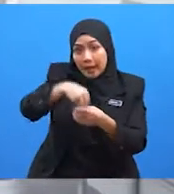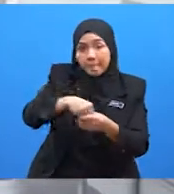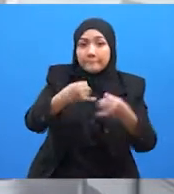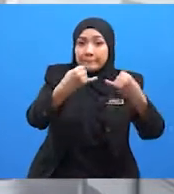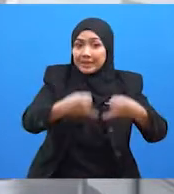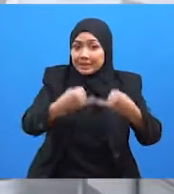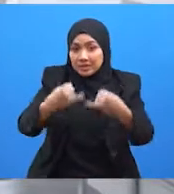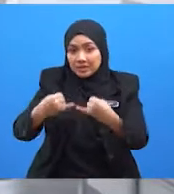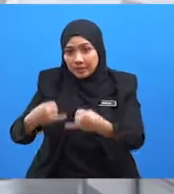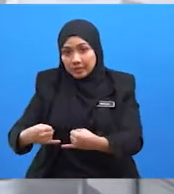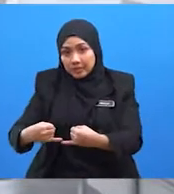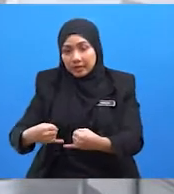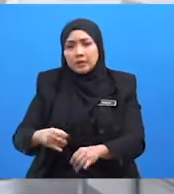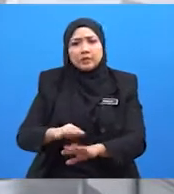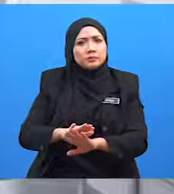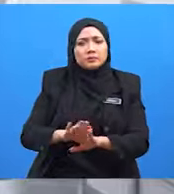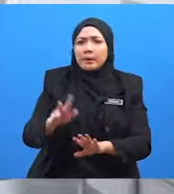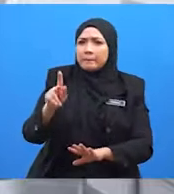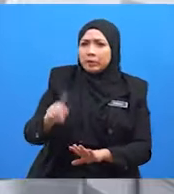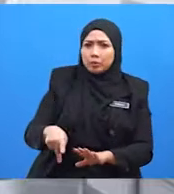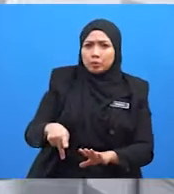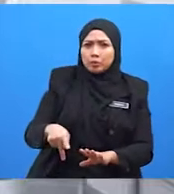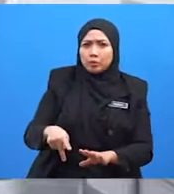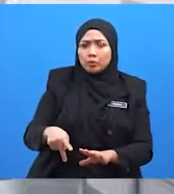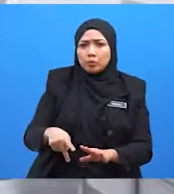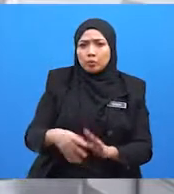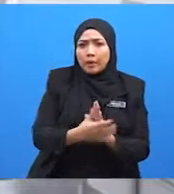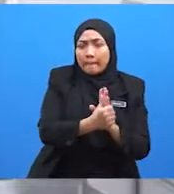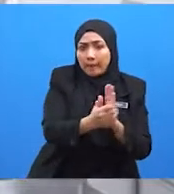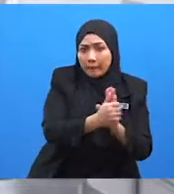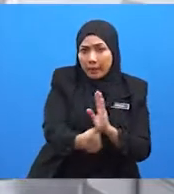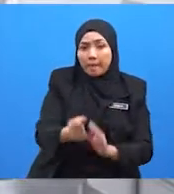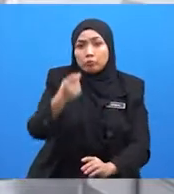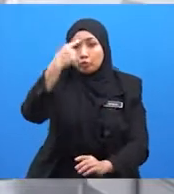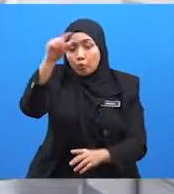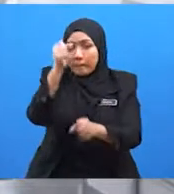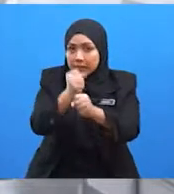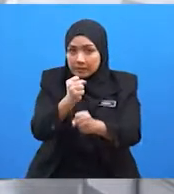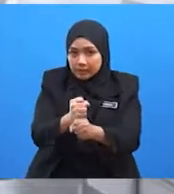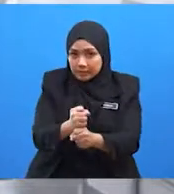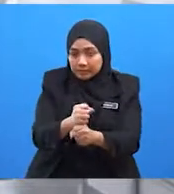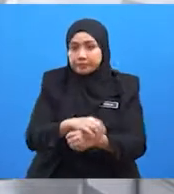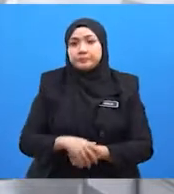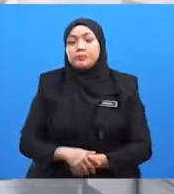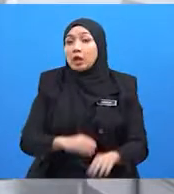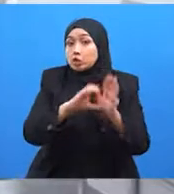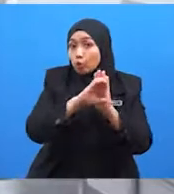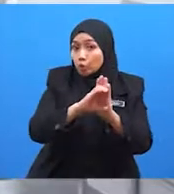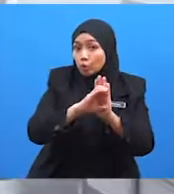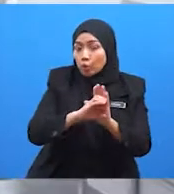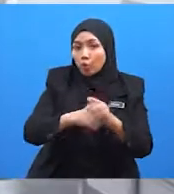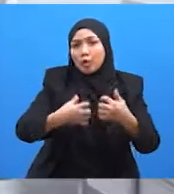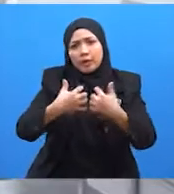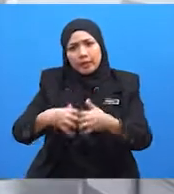keseluruhan yang tidak memerlukan kemahiran pekerja. Contohnya, kilang